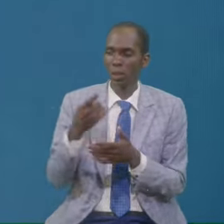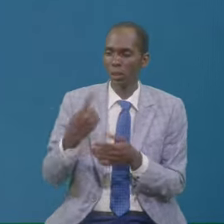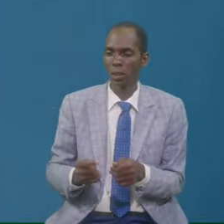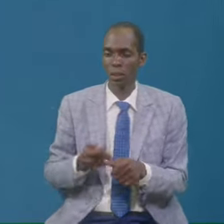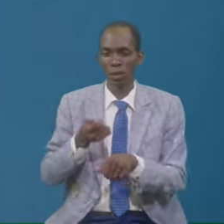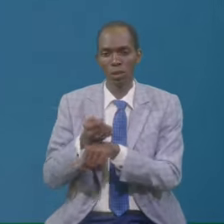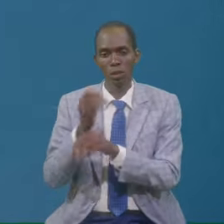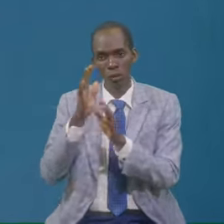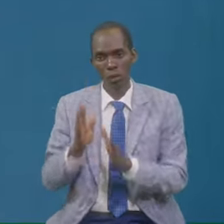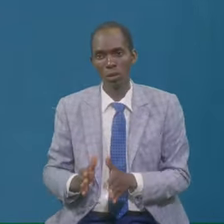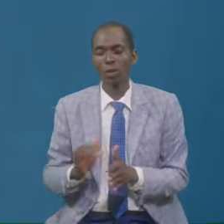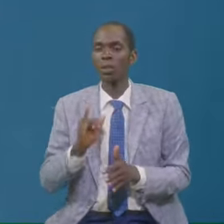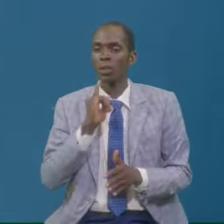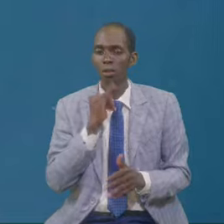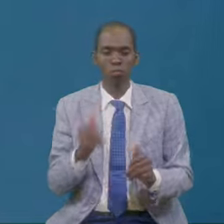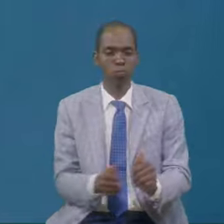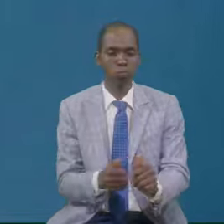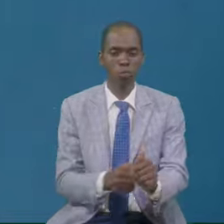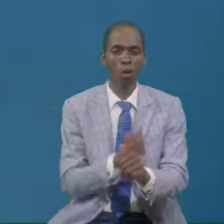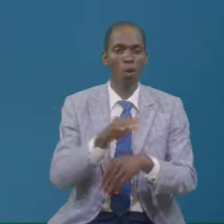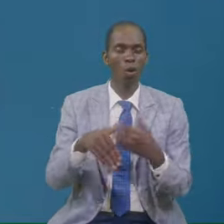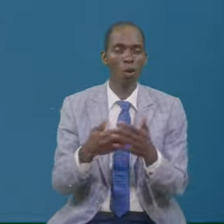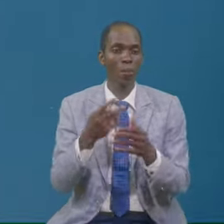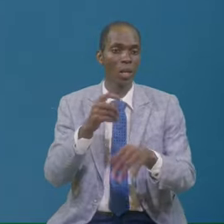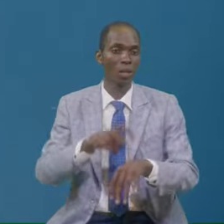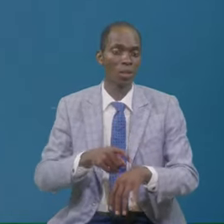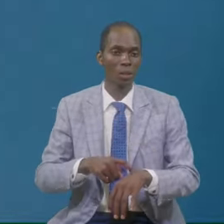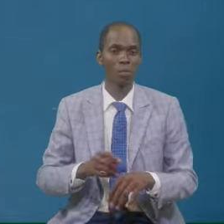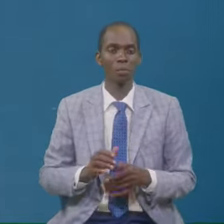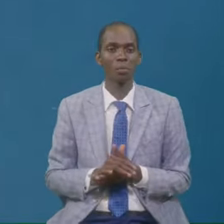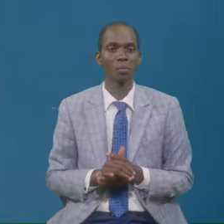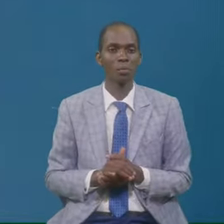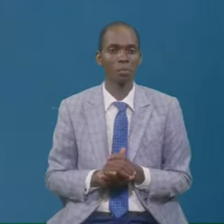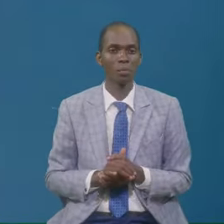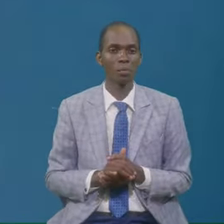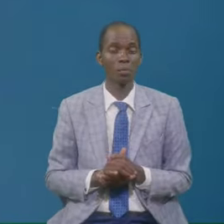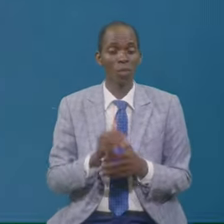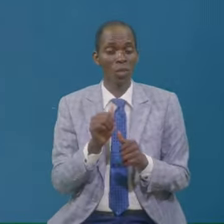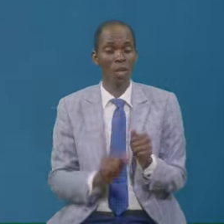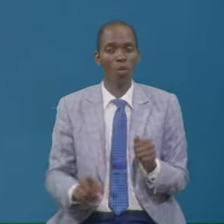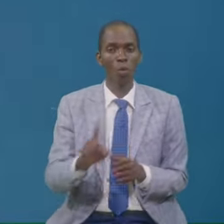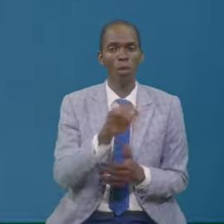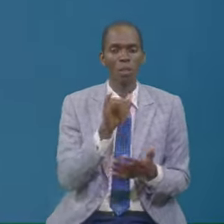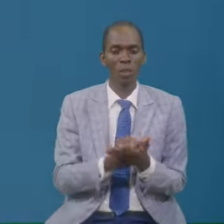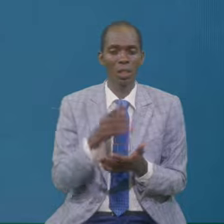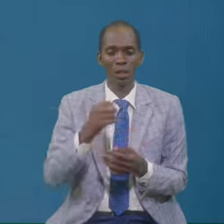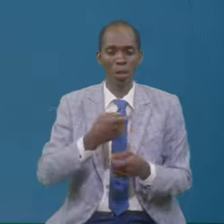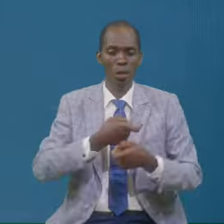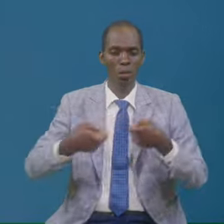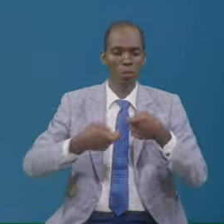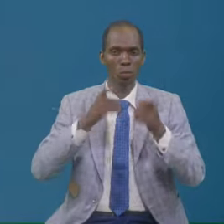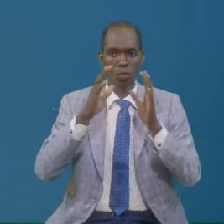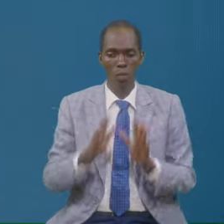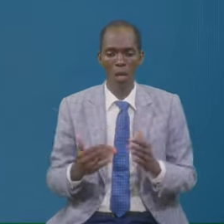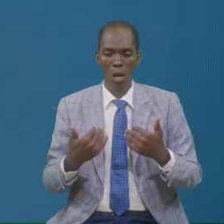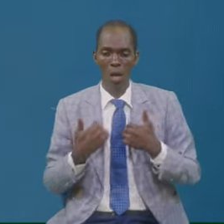you all the time. ప్రతి వ్యక్తి మీద నేరాలు మోపేవాడు నేరం మోపుతూనే ఉన్నాడు. Everyone the prosecutor has come to you and